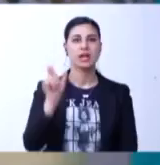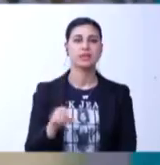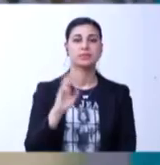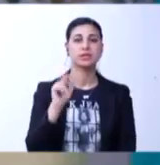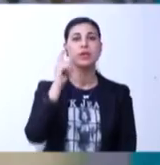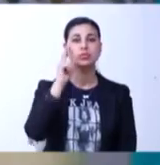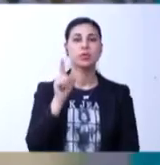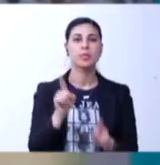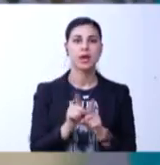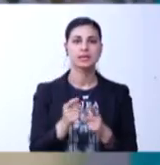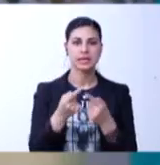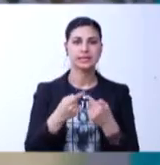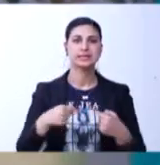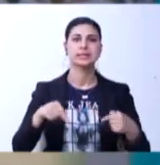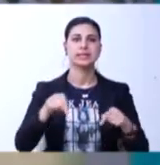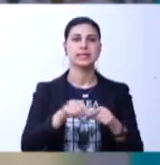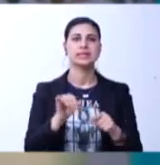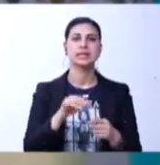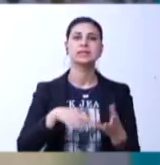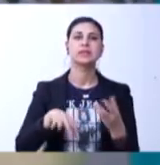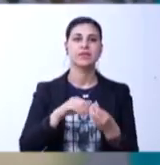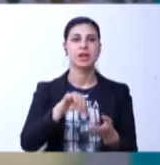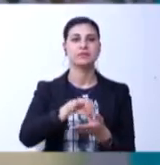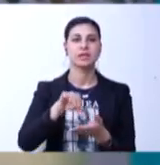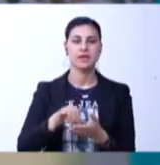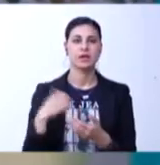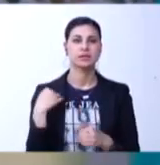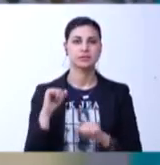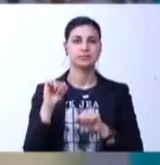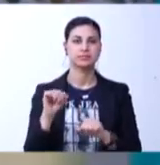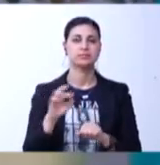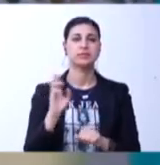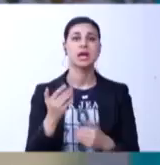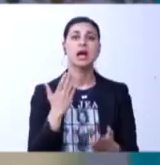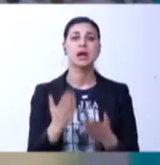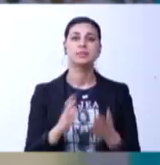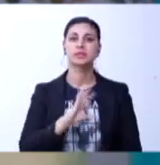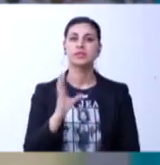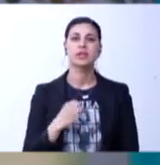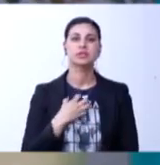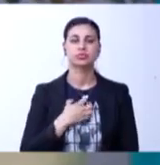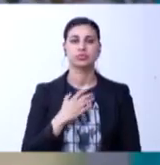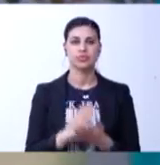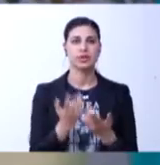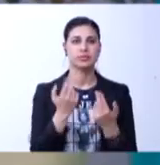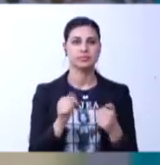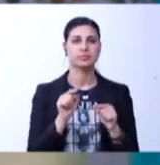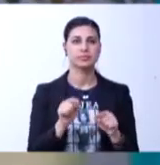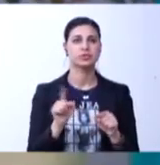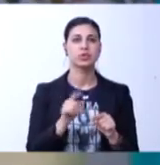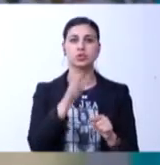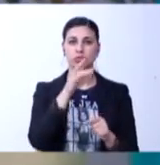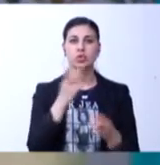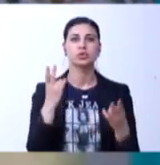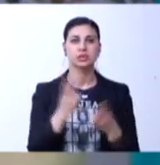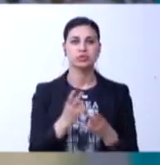ვფიქრობ, ესე იკვრება ერთგვარი წრე, სადაც ჩვენ ყველანი გავართ ერთმანეთის გვერდით და ალბათ ყველაზე მნიშვნელოვანი არის ზუსტად ის, რომ საჭირო დროს,